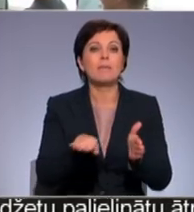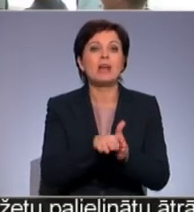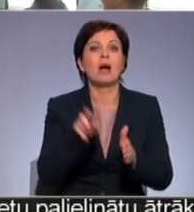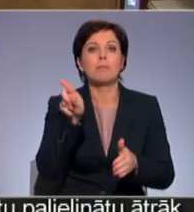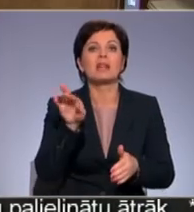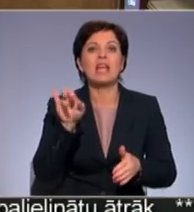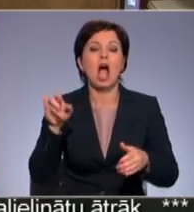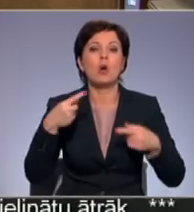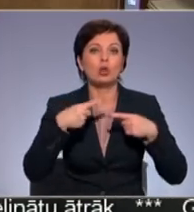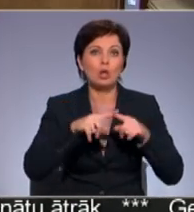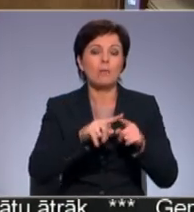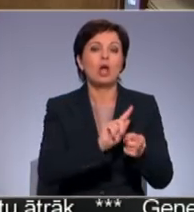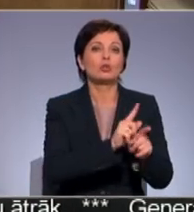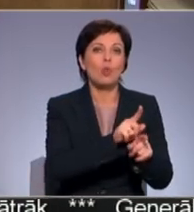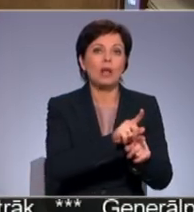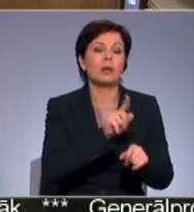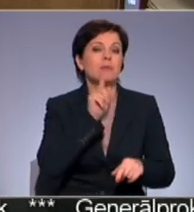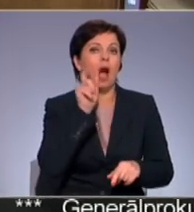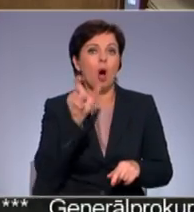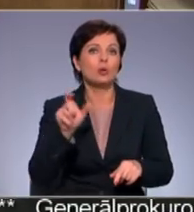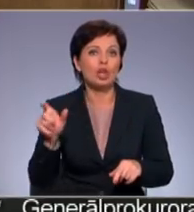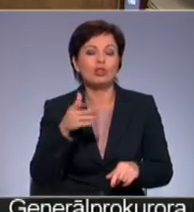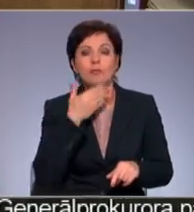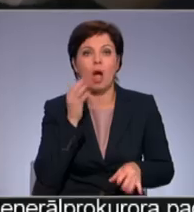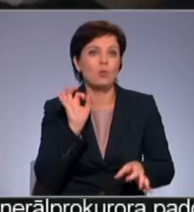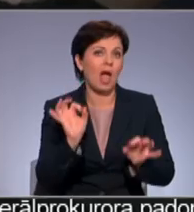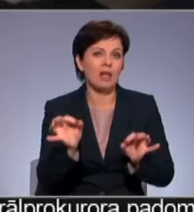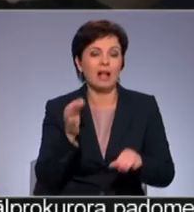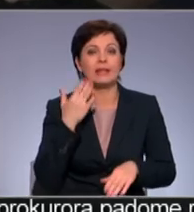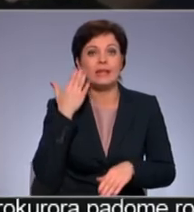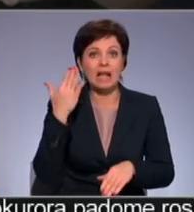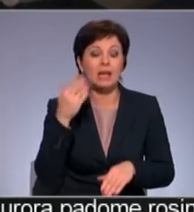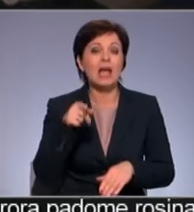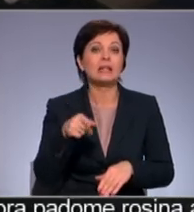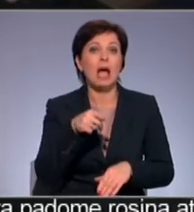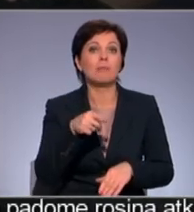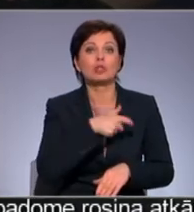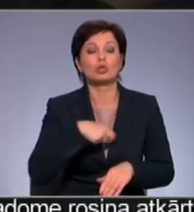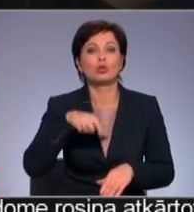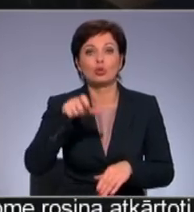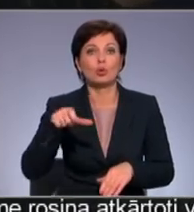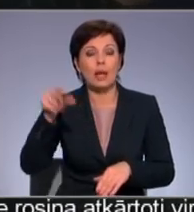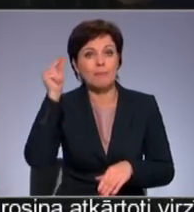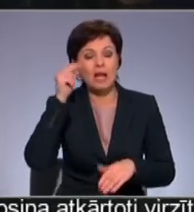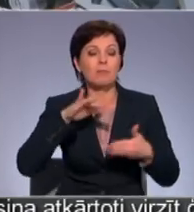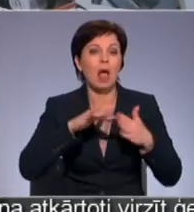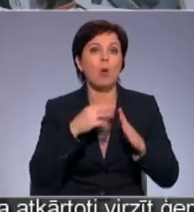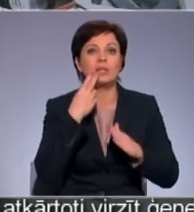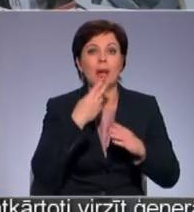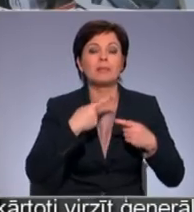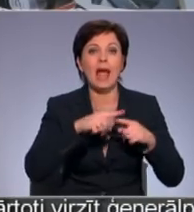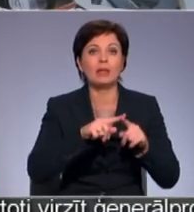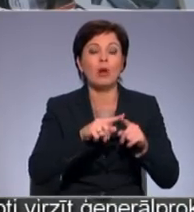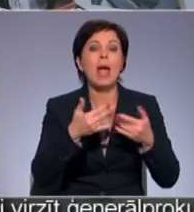Priekuļu tehnikumam gan skolotājiem, gan jauniešiem šķiet nereāli iecere. Tomēr tiem studentiem, kuri apgūst lauksaimniecības tehnikas